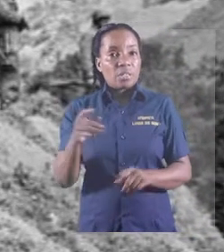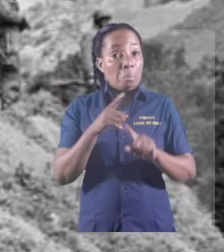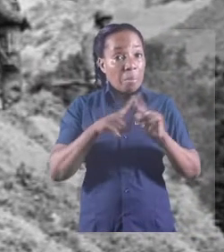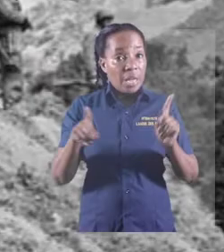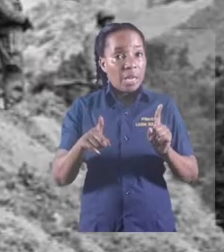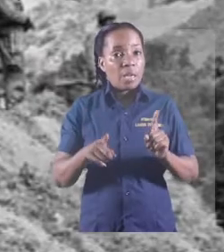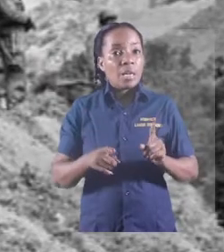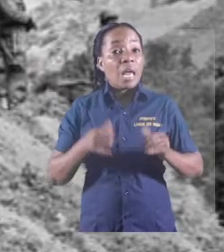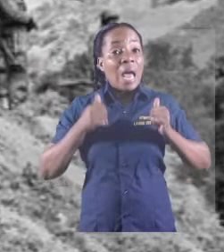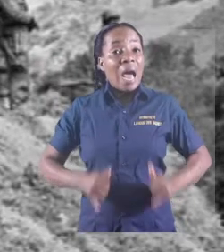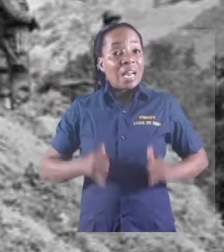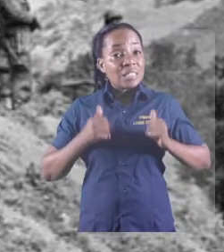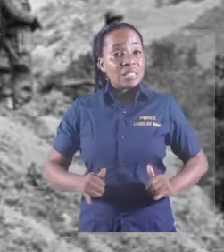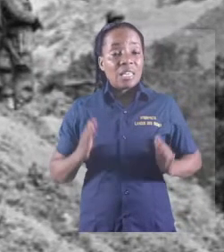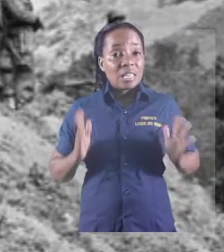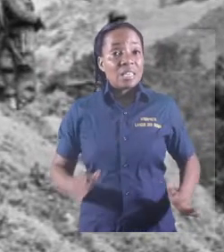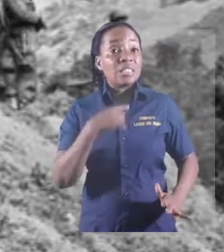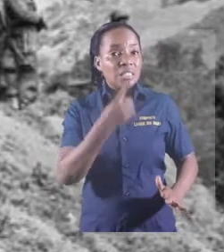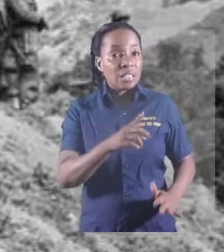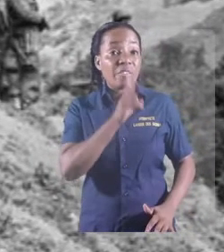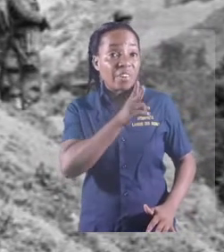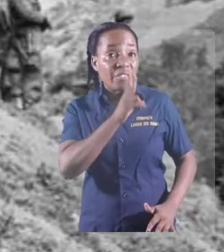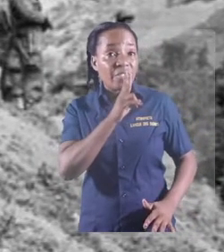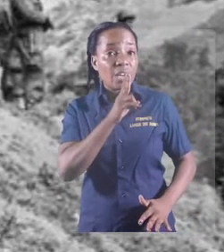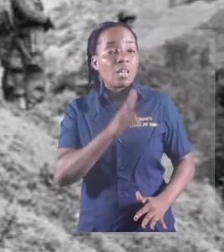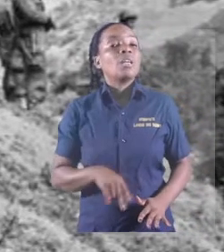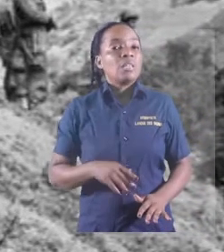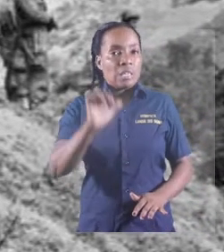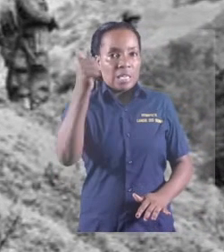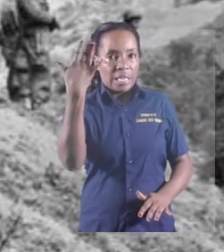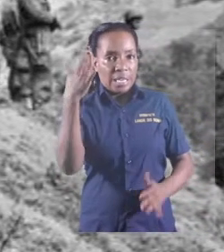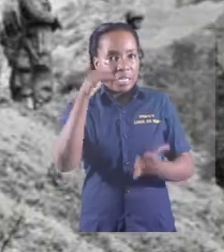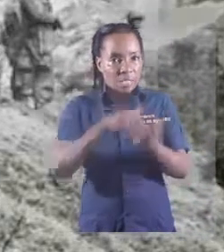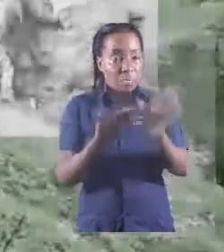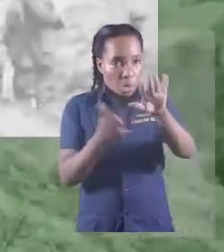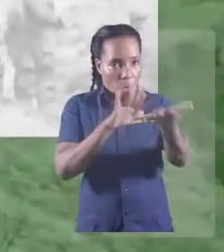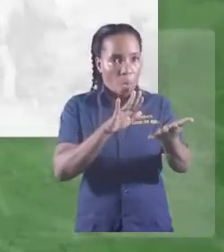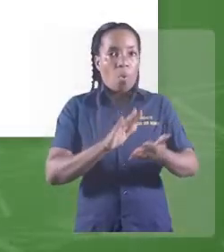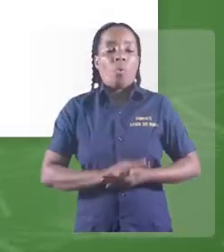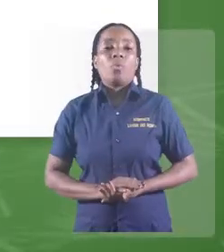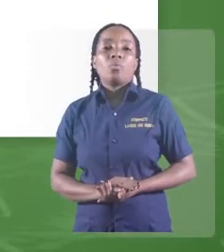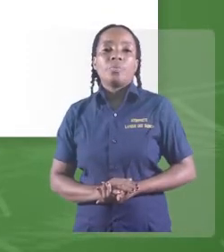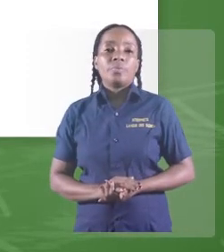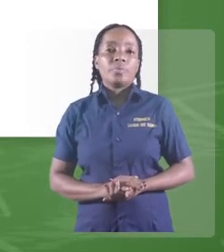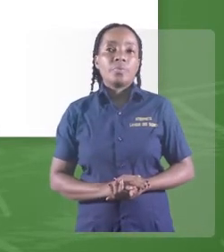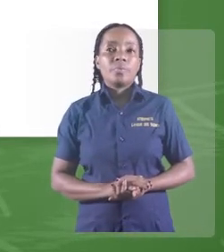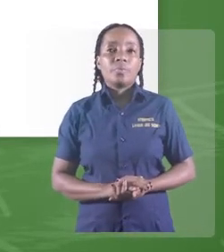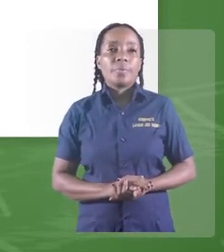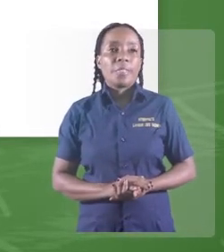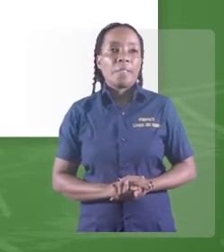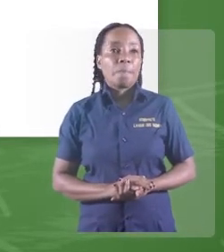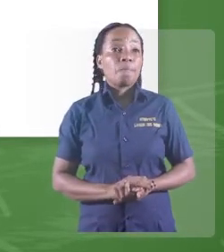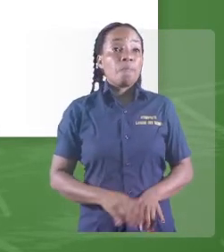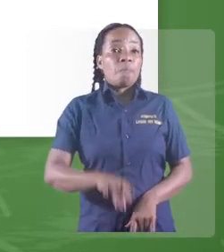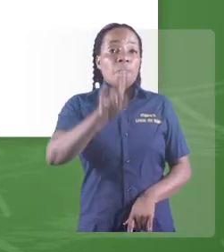dénombrent 15 000 morts musulmans, du côté des musulmans. En